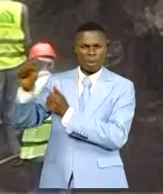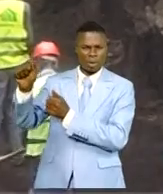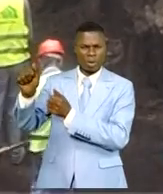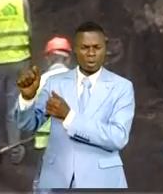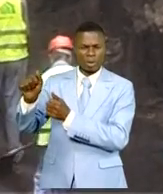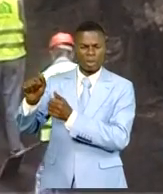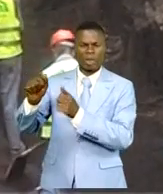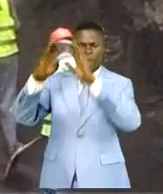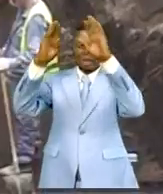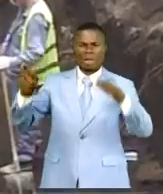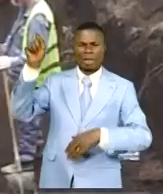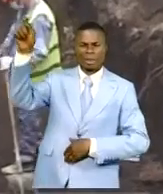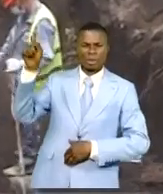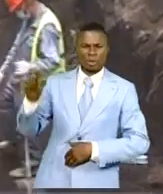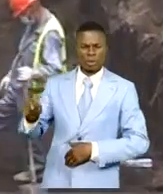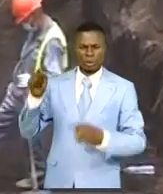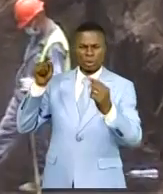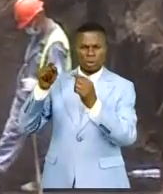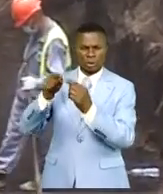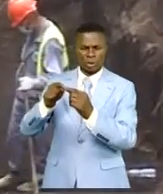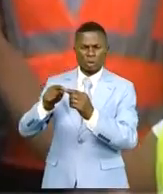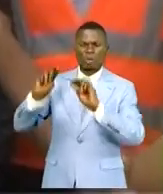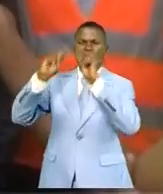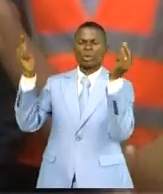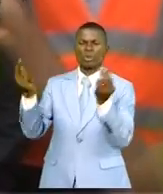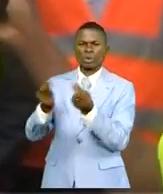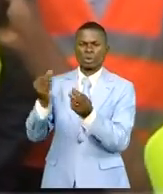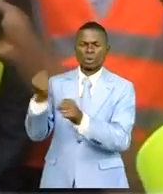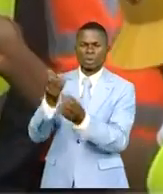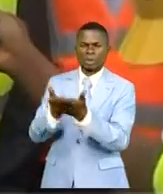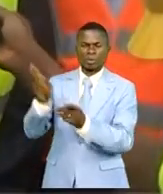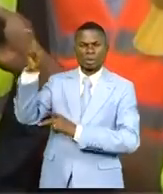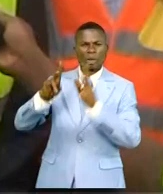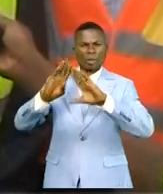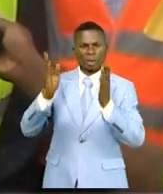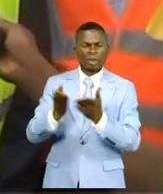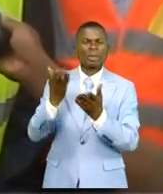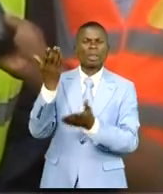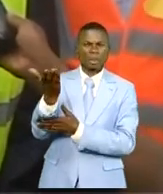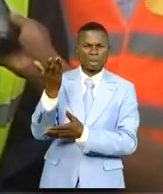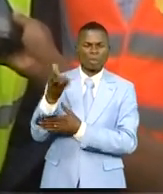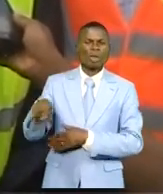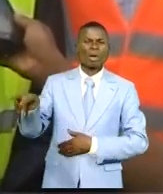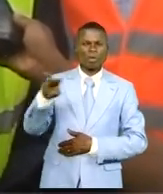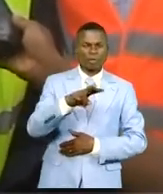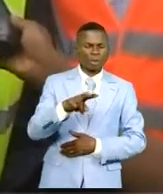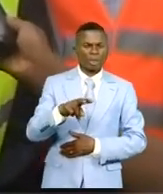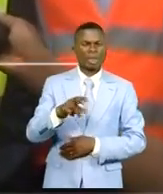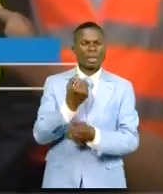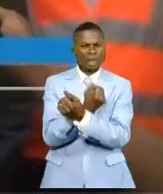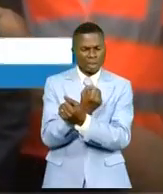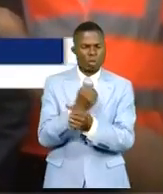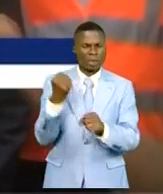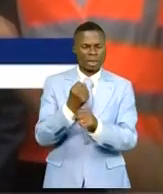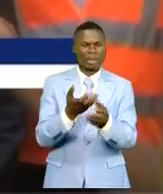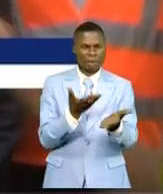camp Tchatchi, jusqu'à l'usine de traitement. La population, je leur demande de respecter ces